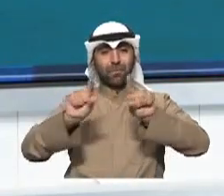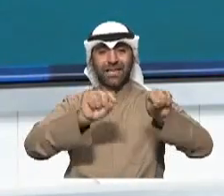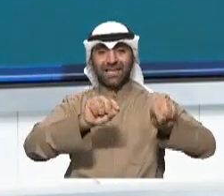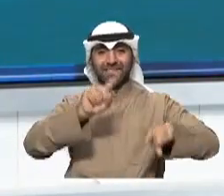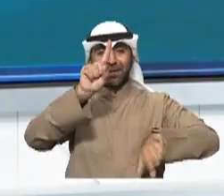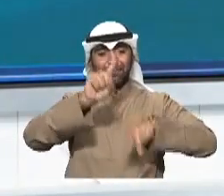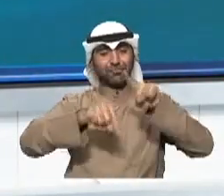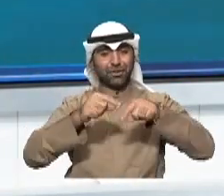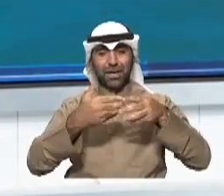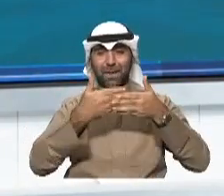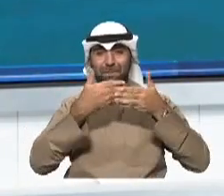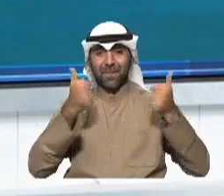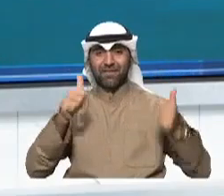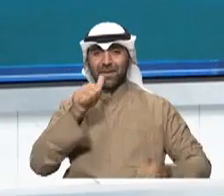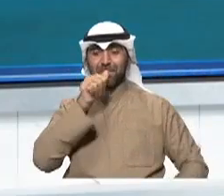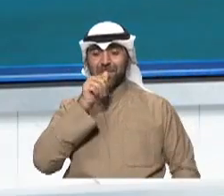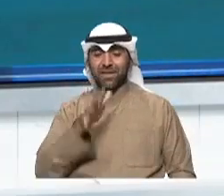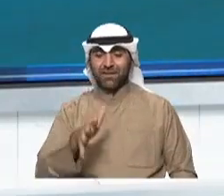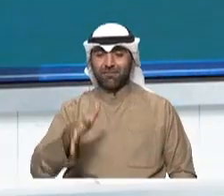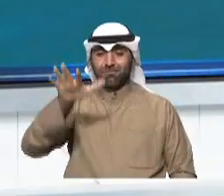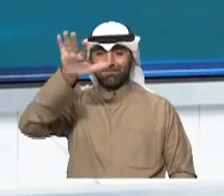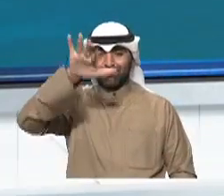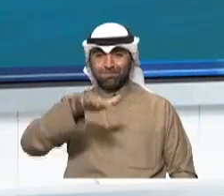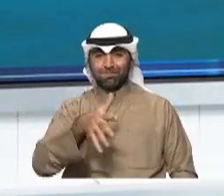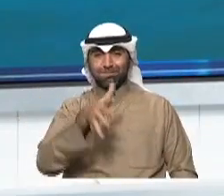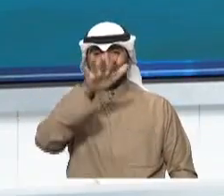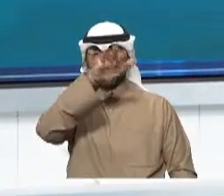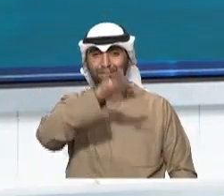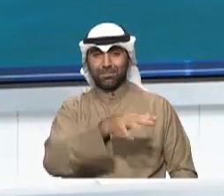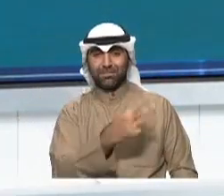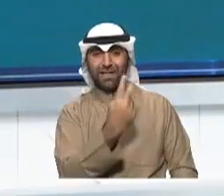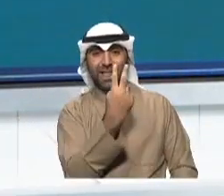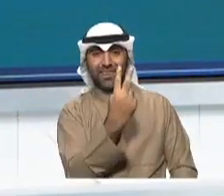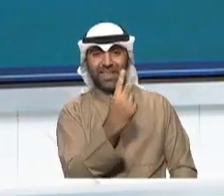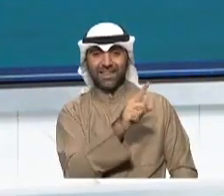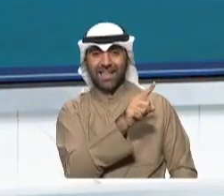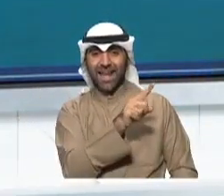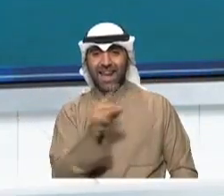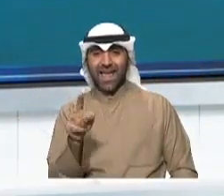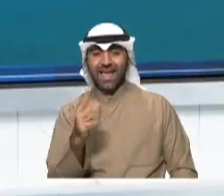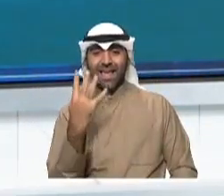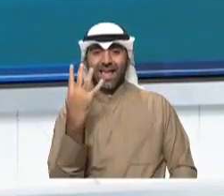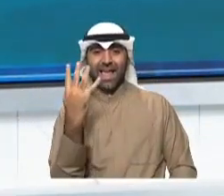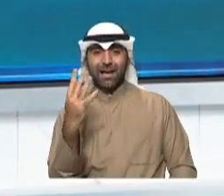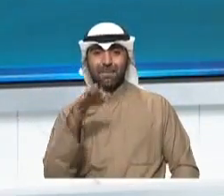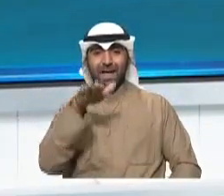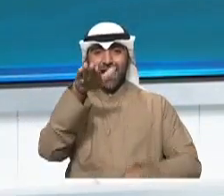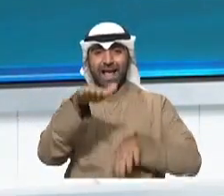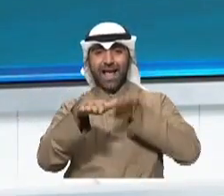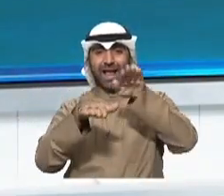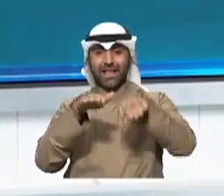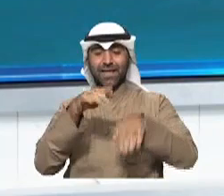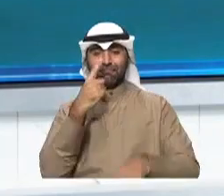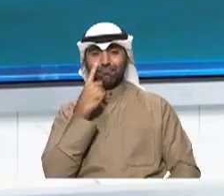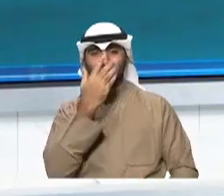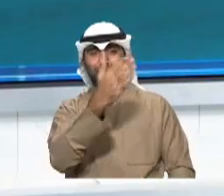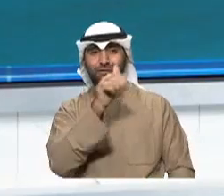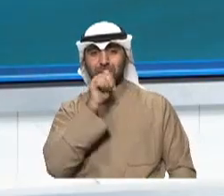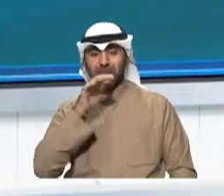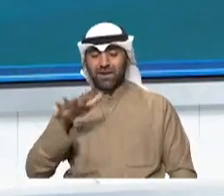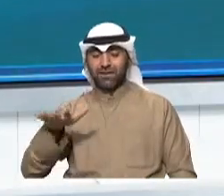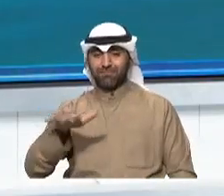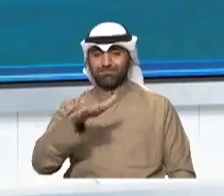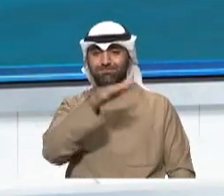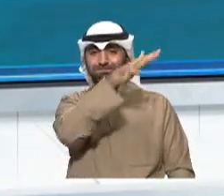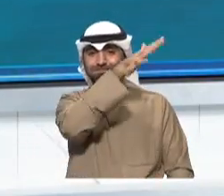أجواء معتدلة مناسبة لممارسة جميع الأنشطة البحرية. متوقع تراوح ارتفاع الموج ما بين 2 إلى 4 أقدام. التيارات المائية